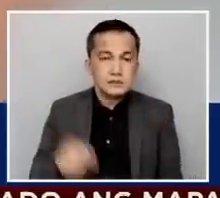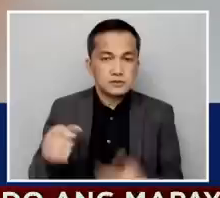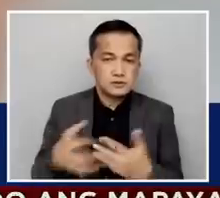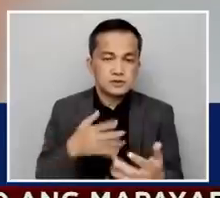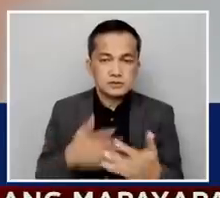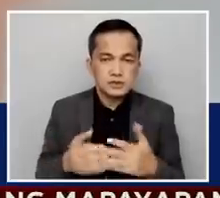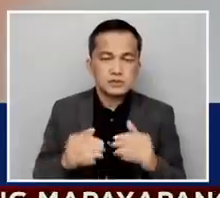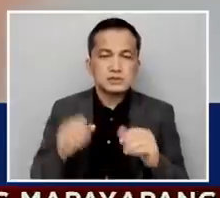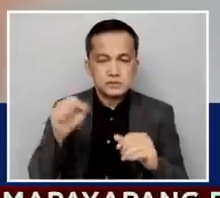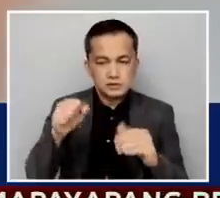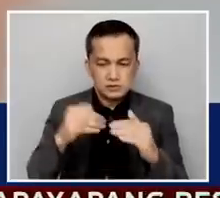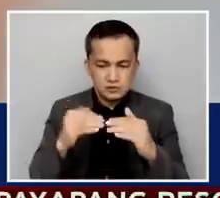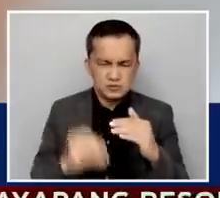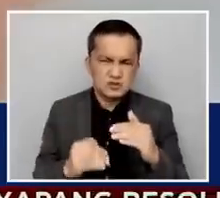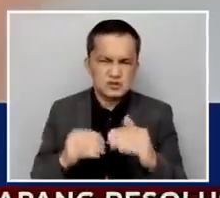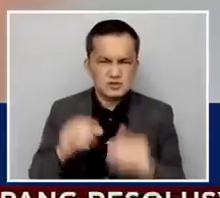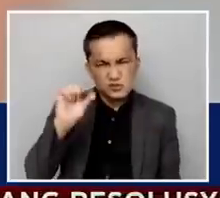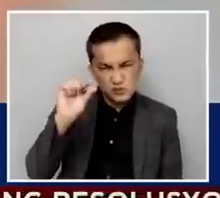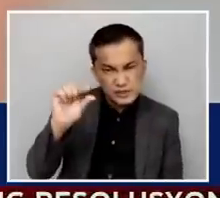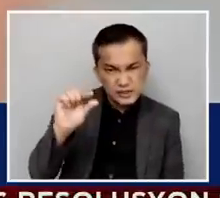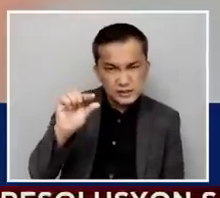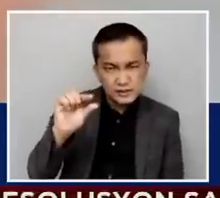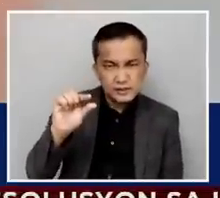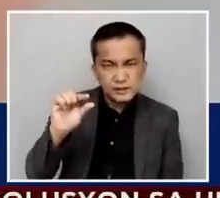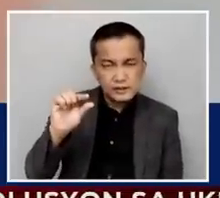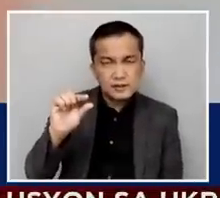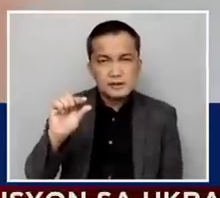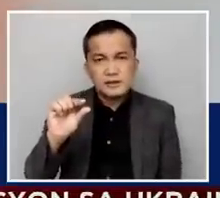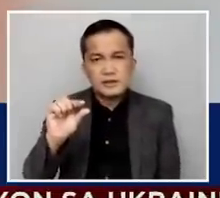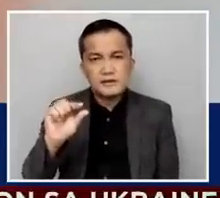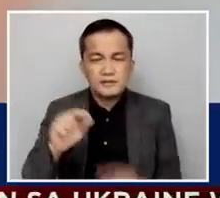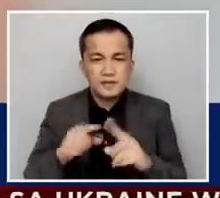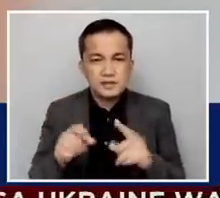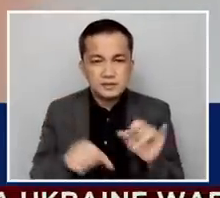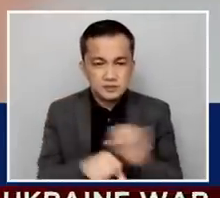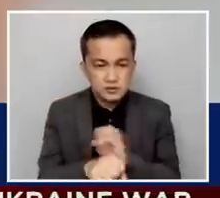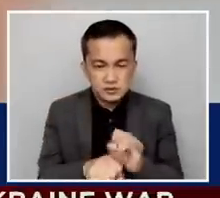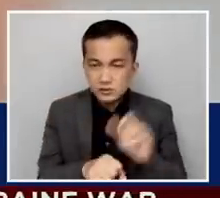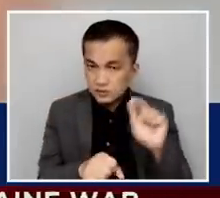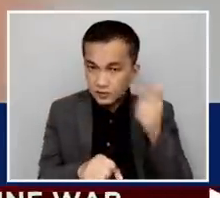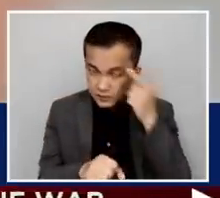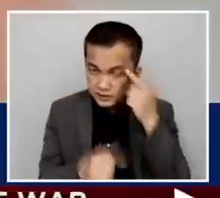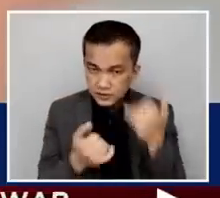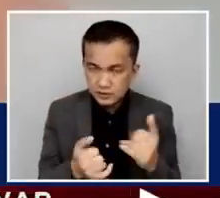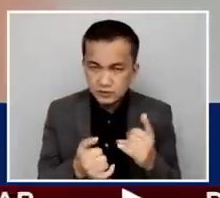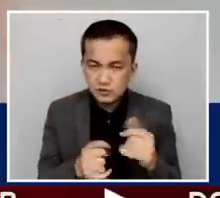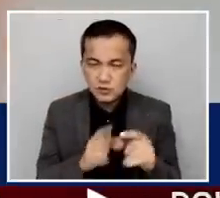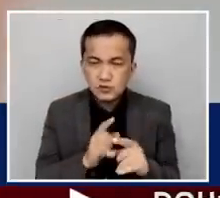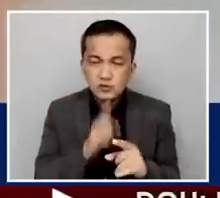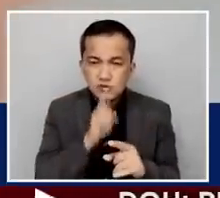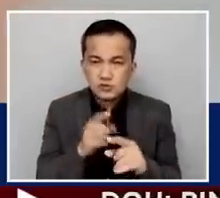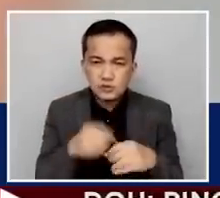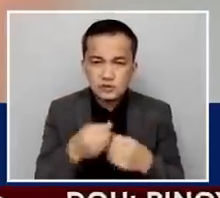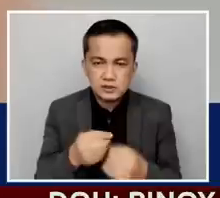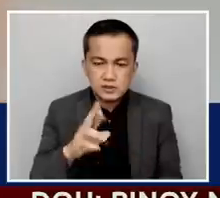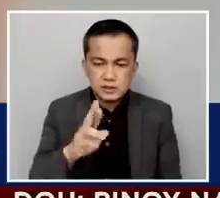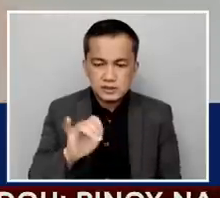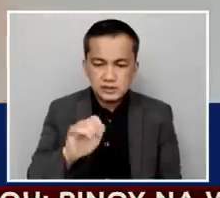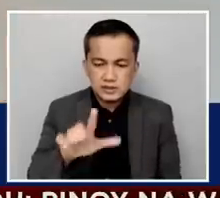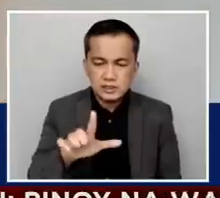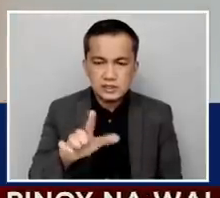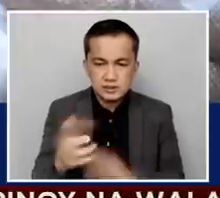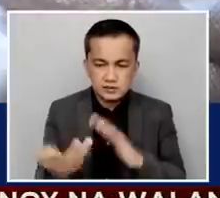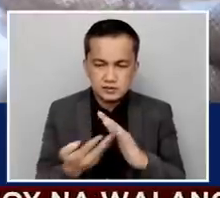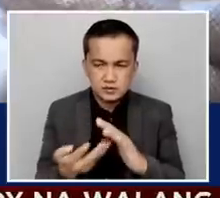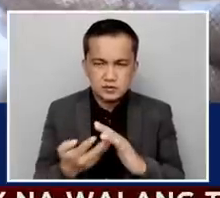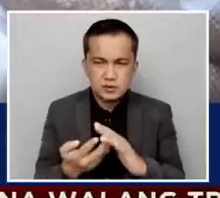down just a bit, but the effort of government now is to really give the retail consumers a good